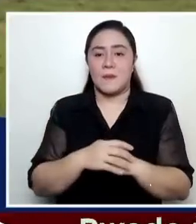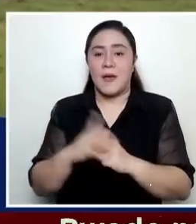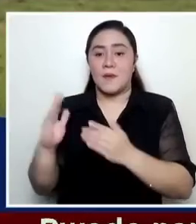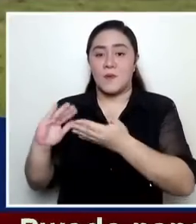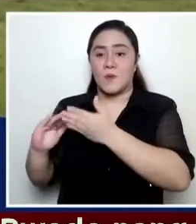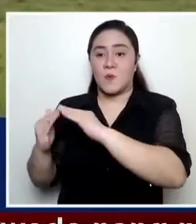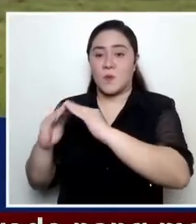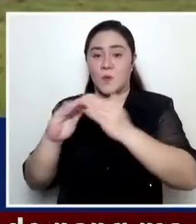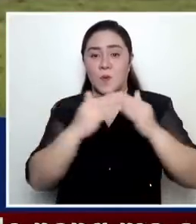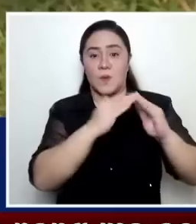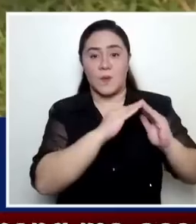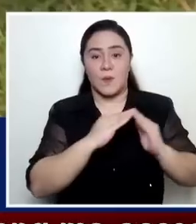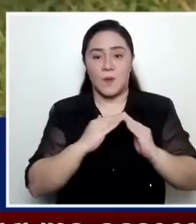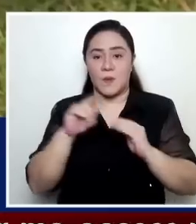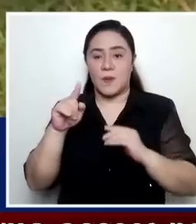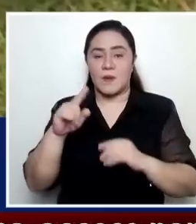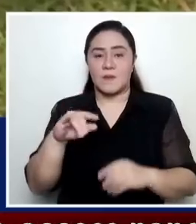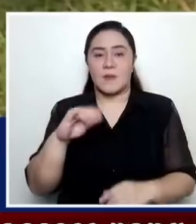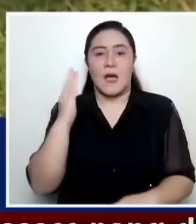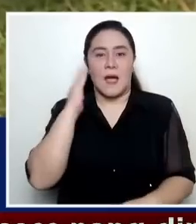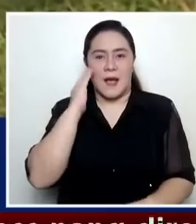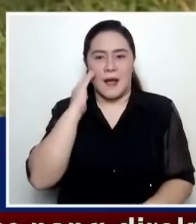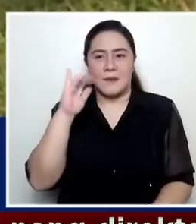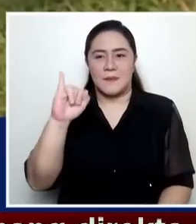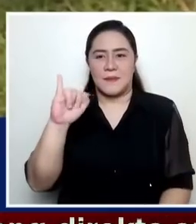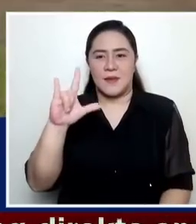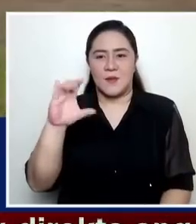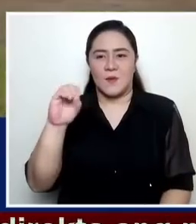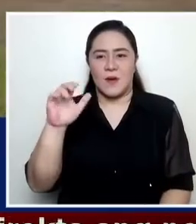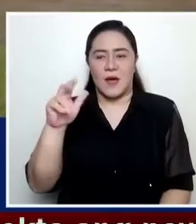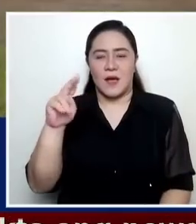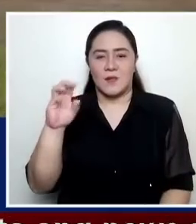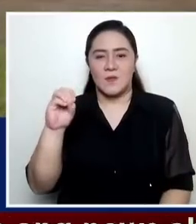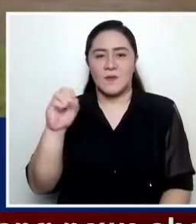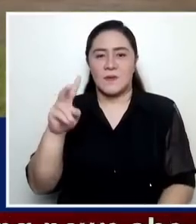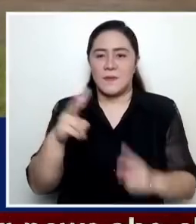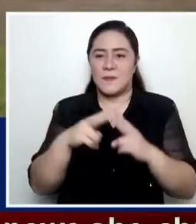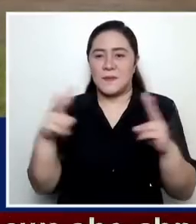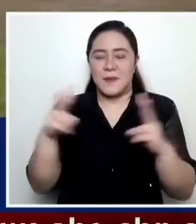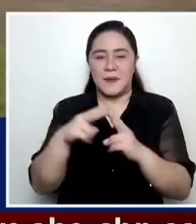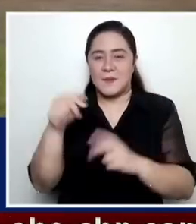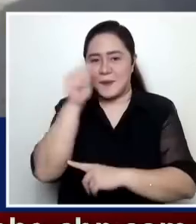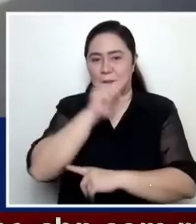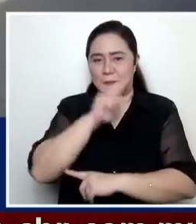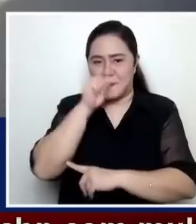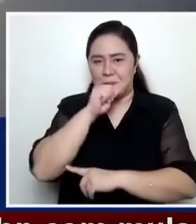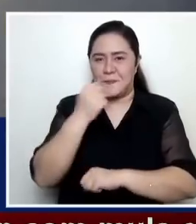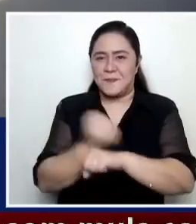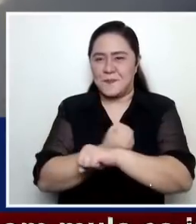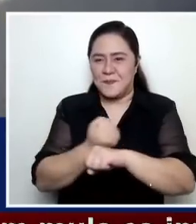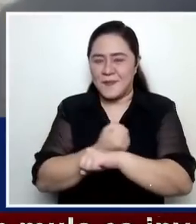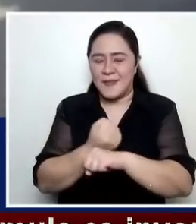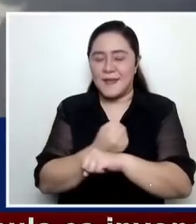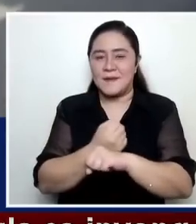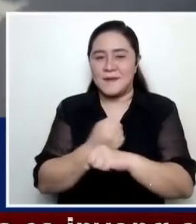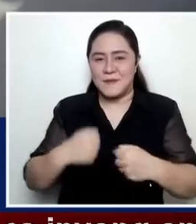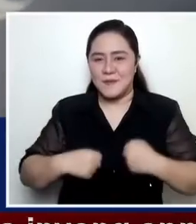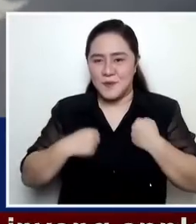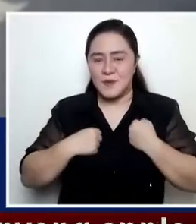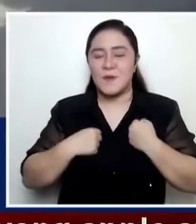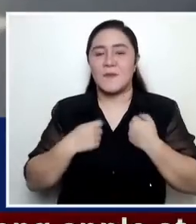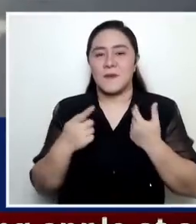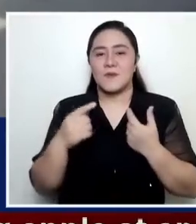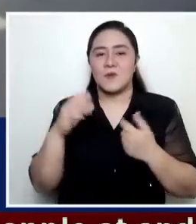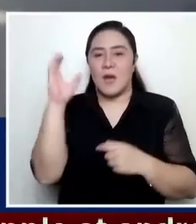kasi resilient ang Ilocano kung pag-uusapan, basta't metal bus na kakatawid. Within their community, nakakahanap ng